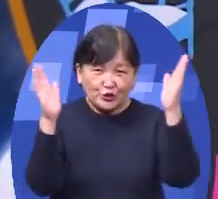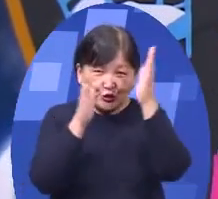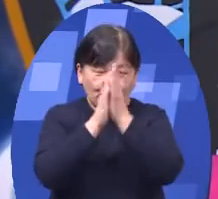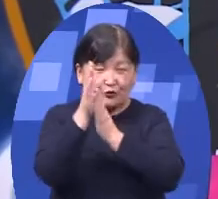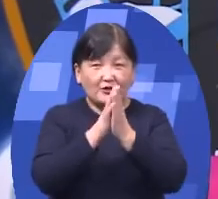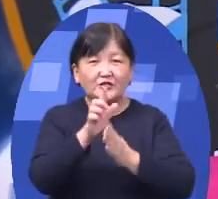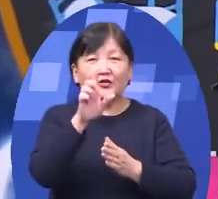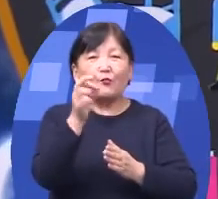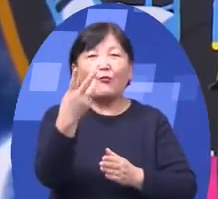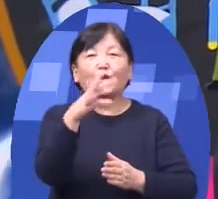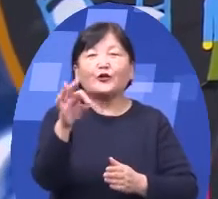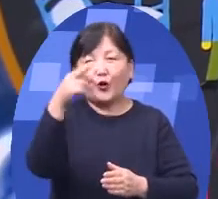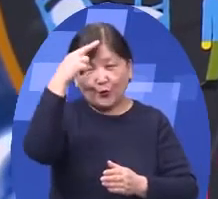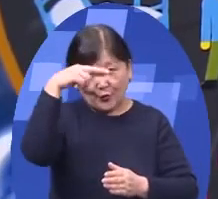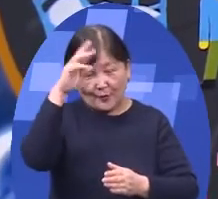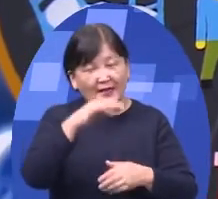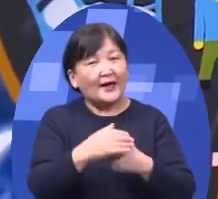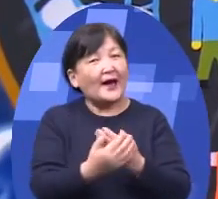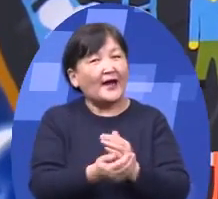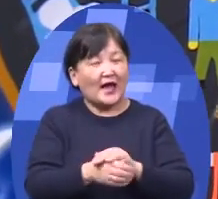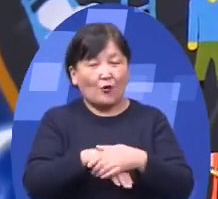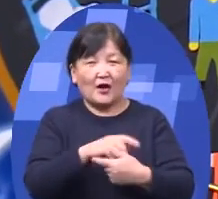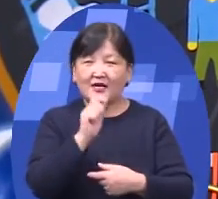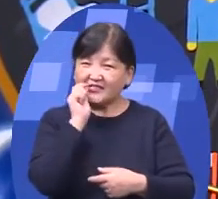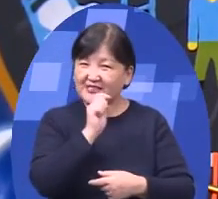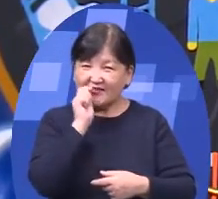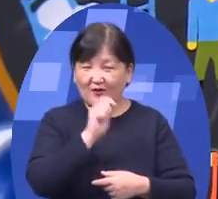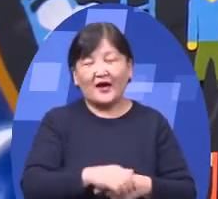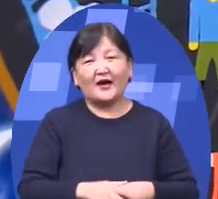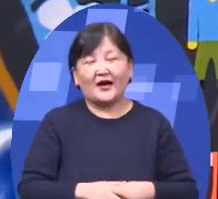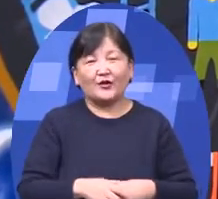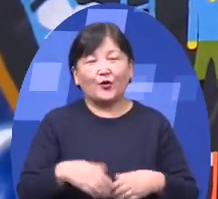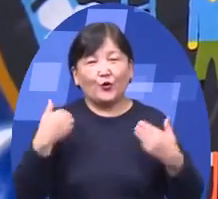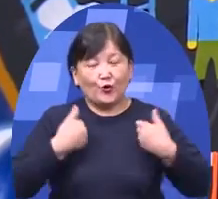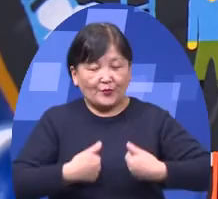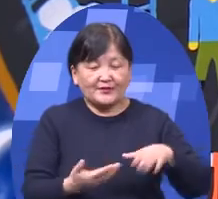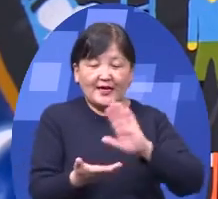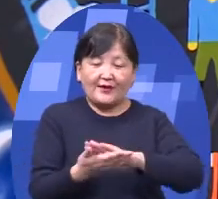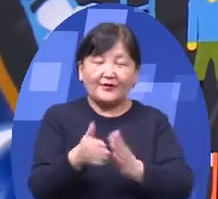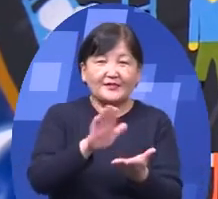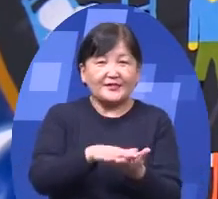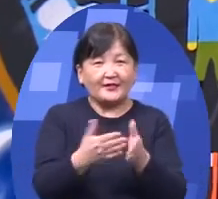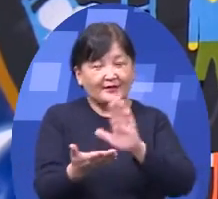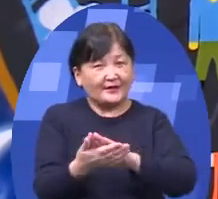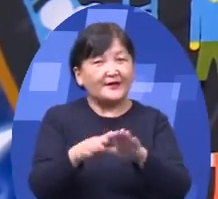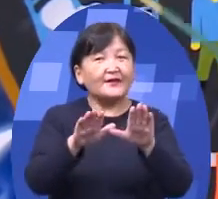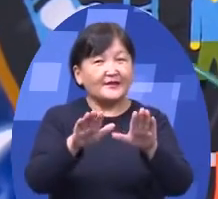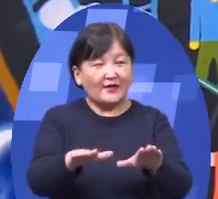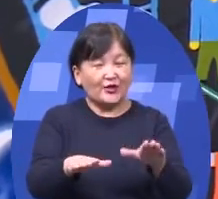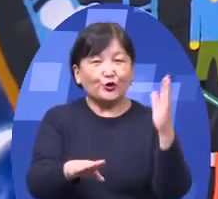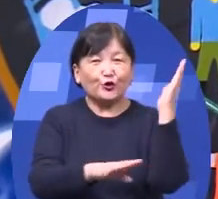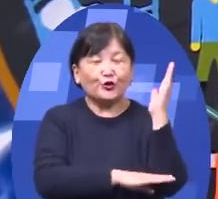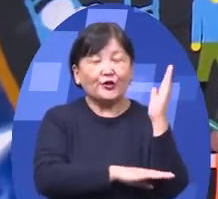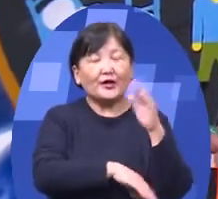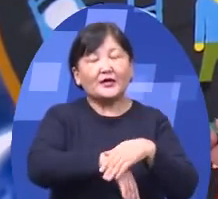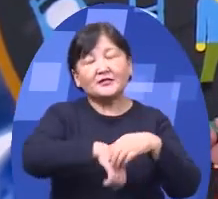болж болдоо хүмүүс маань гараа угаагаад, шүдээ угаагаад, хувцас эвхэж тавиад